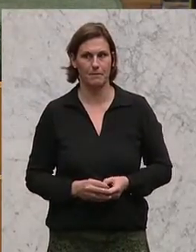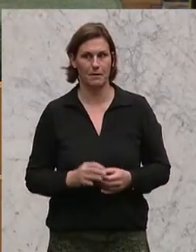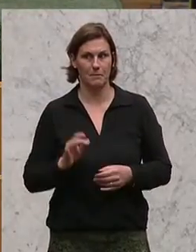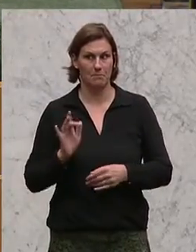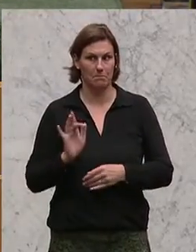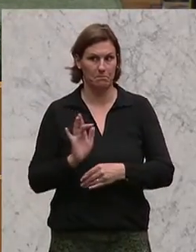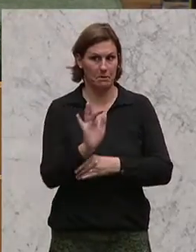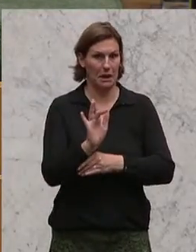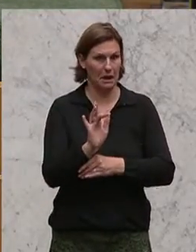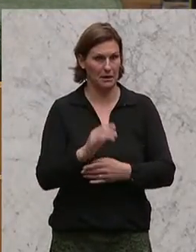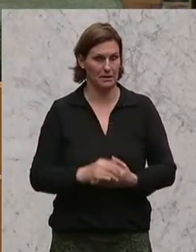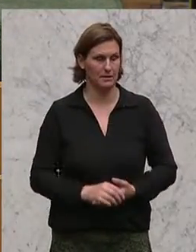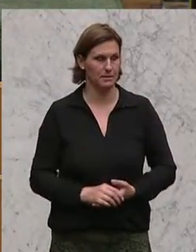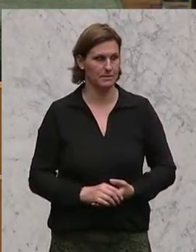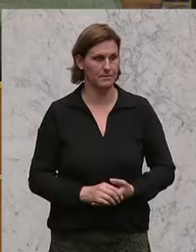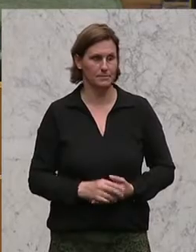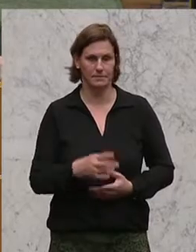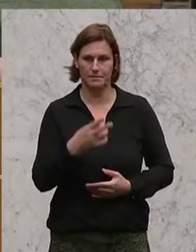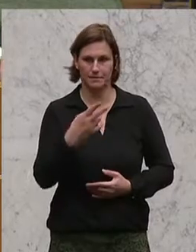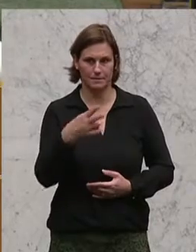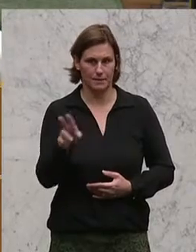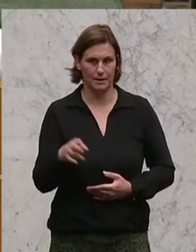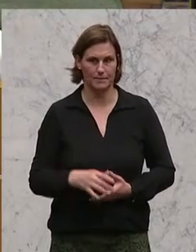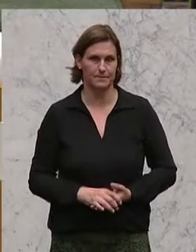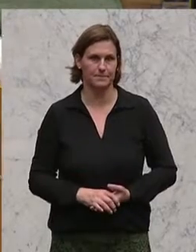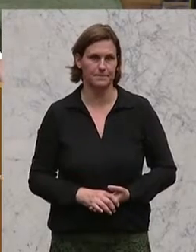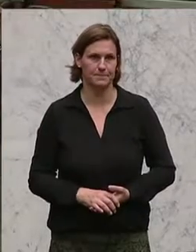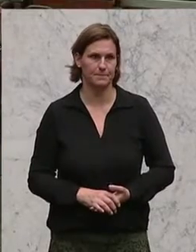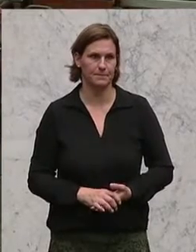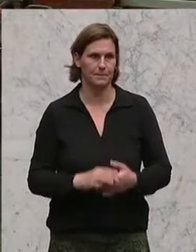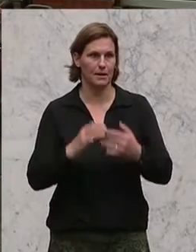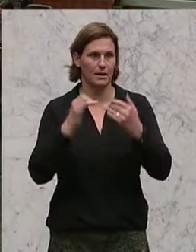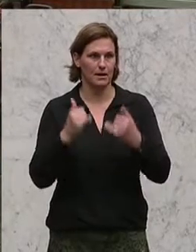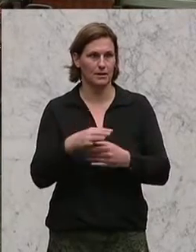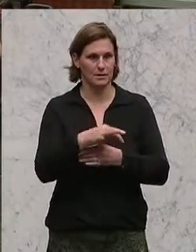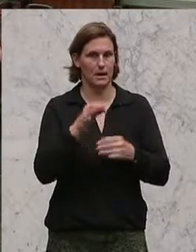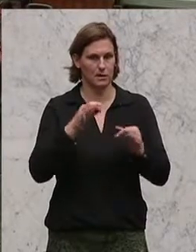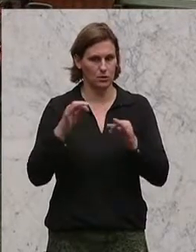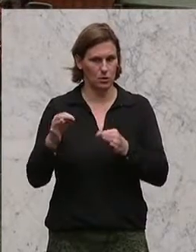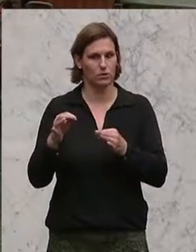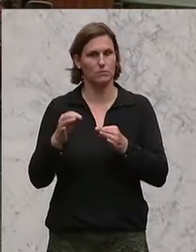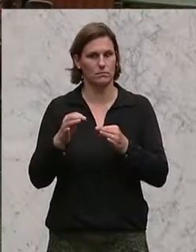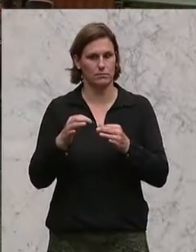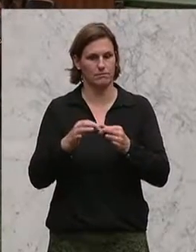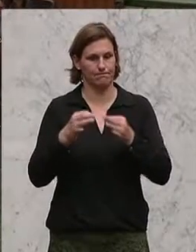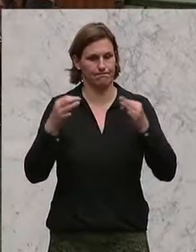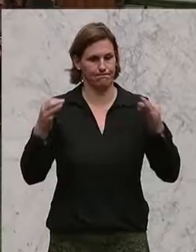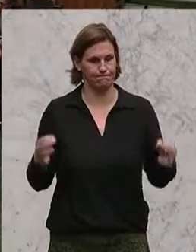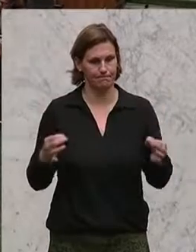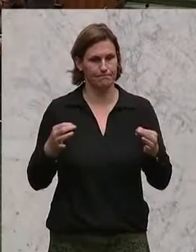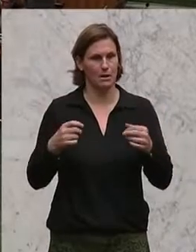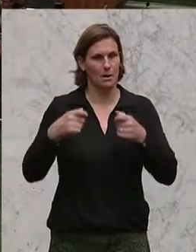ein Einwand erhoben? Das ist nicht der Fall. Wir gehen in die Tagesordnung ein. Zwischen den Mitgliedern